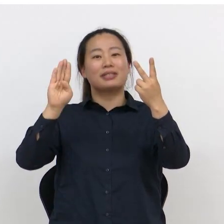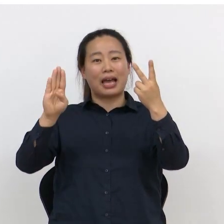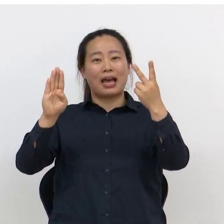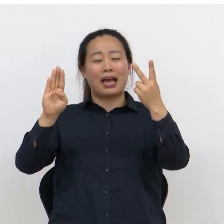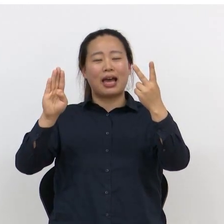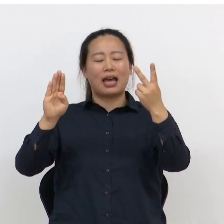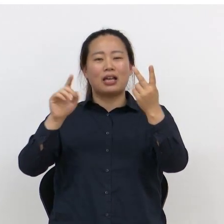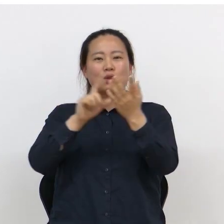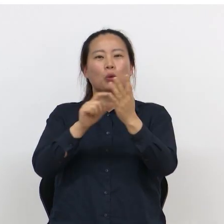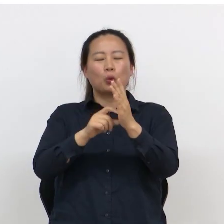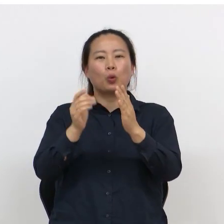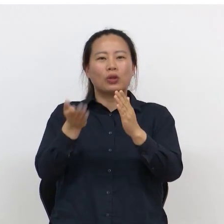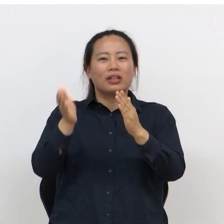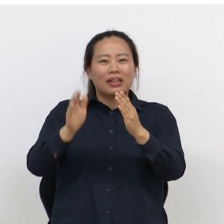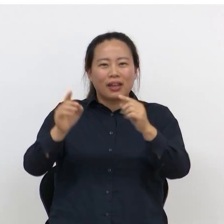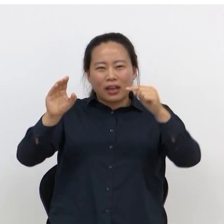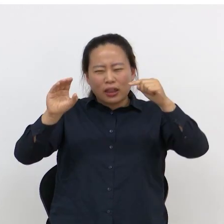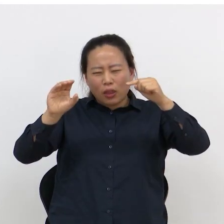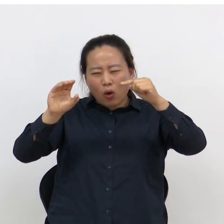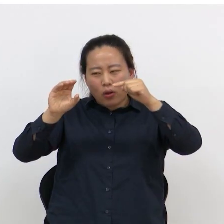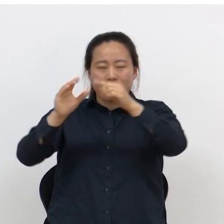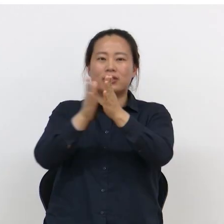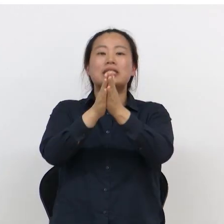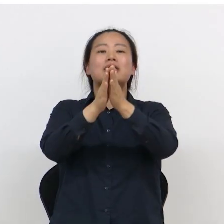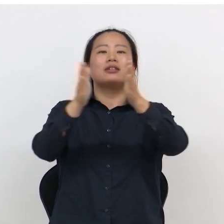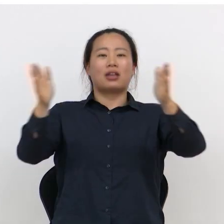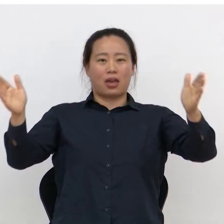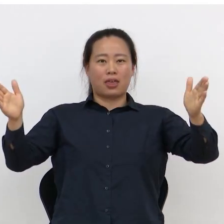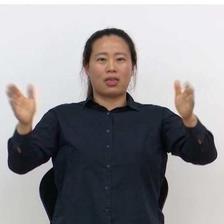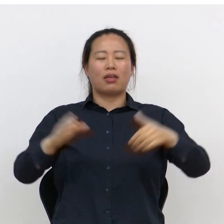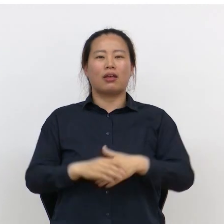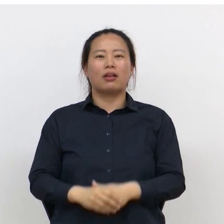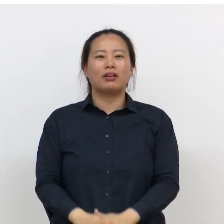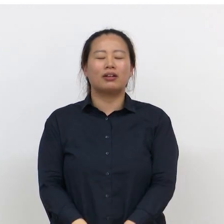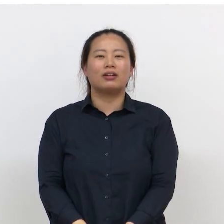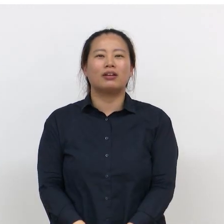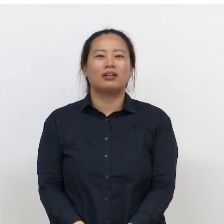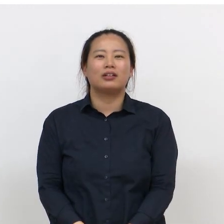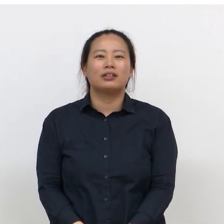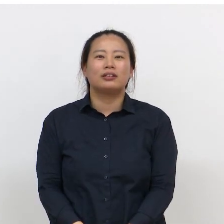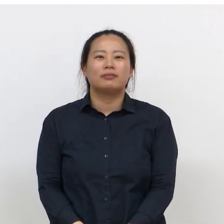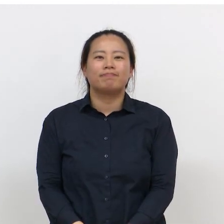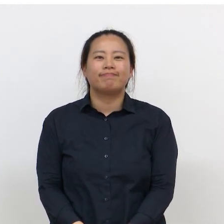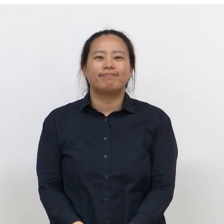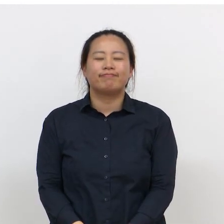이제 삽입을 시작을 하겠습니다. 이렇게 시작을 하는데요. 지금